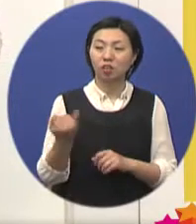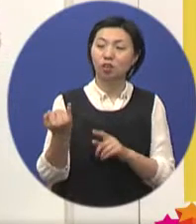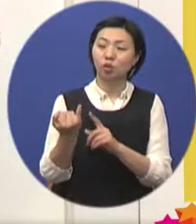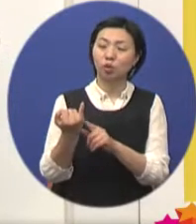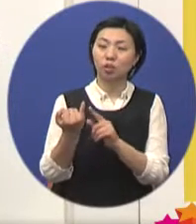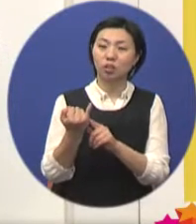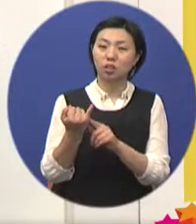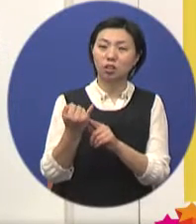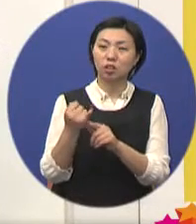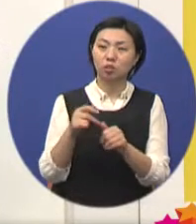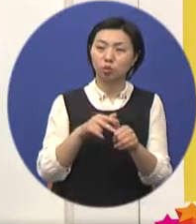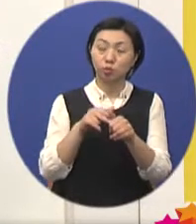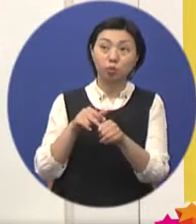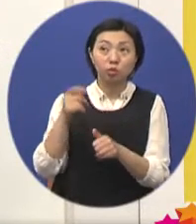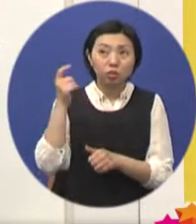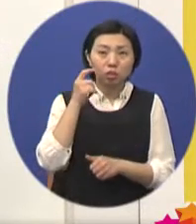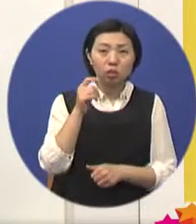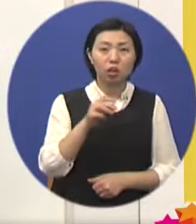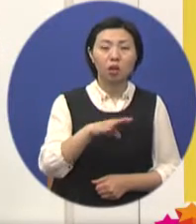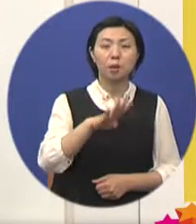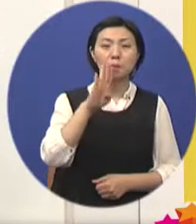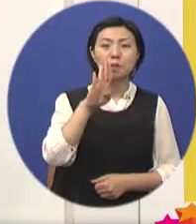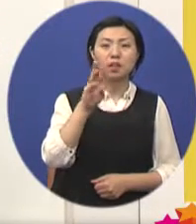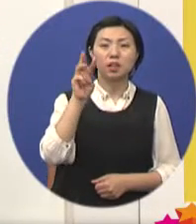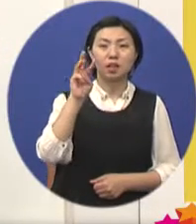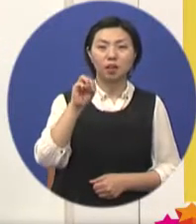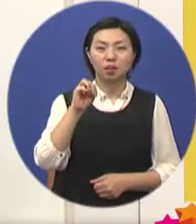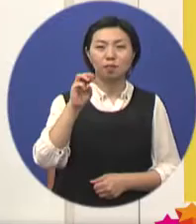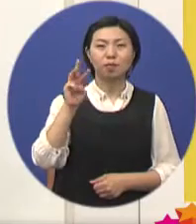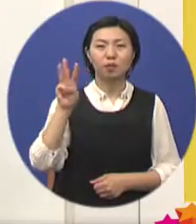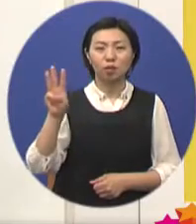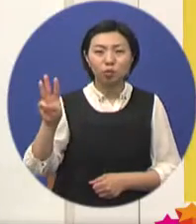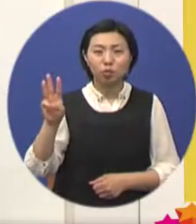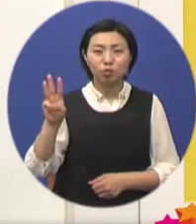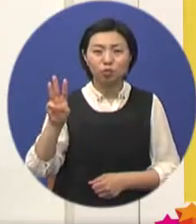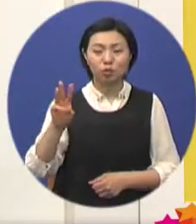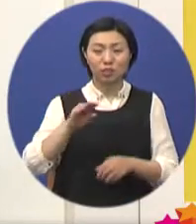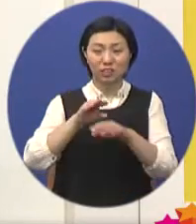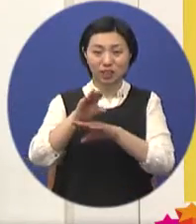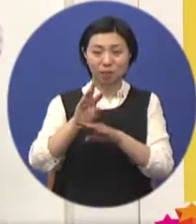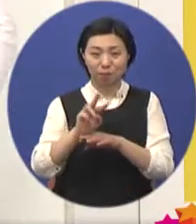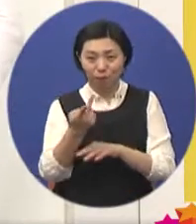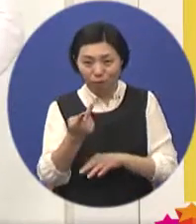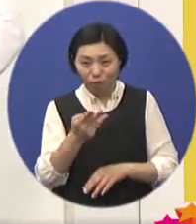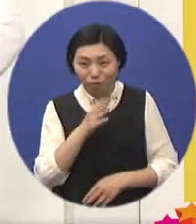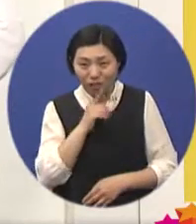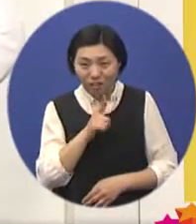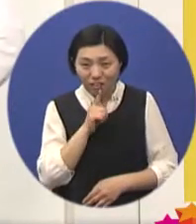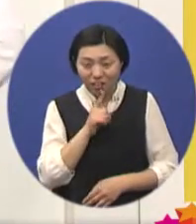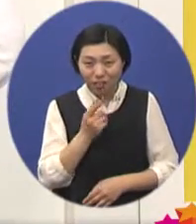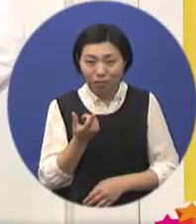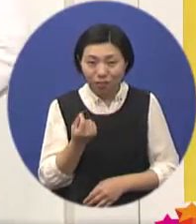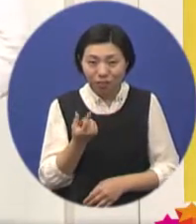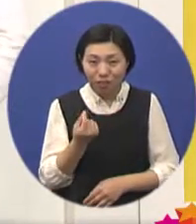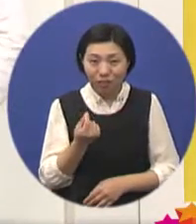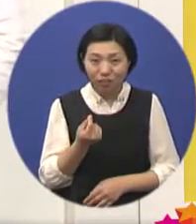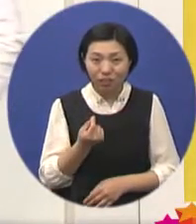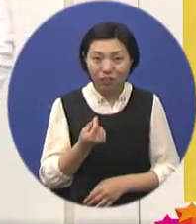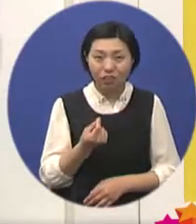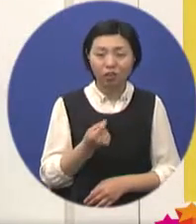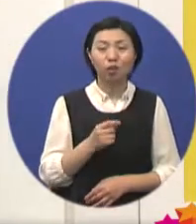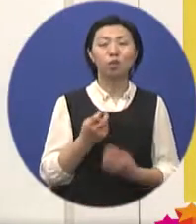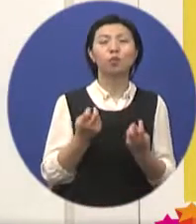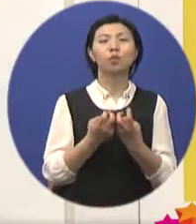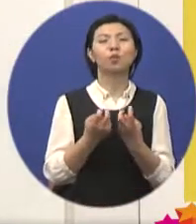네. BMW 뭐 그거 바꾸신다 그러더라고. 네네. 네. 그래서 할머니가 BMW도 어떻게